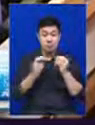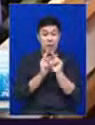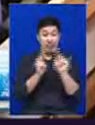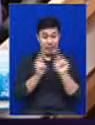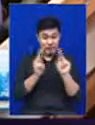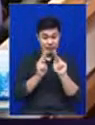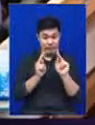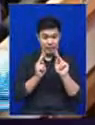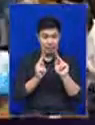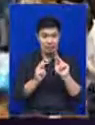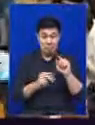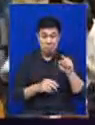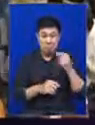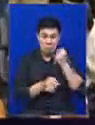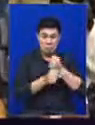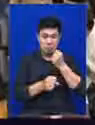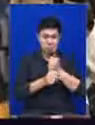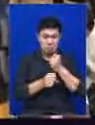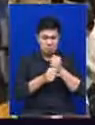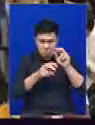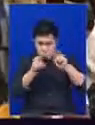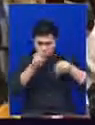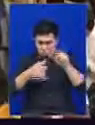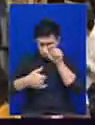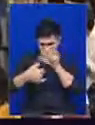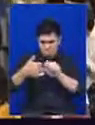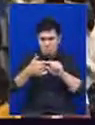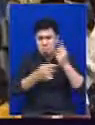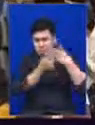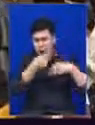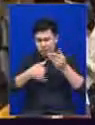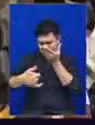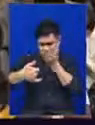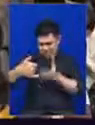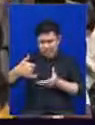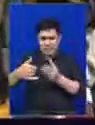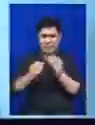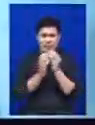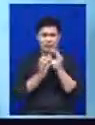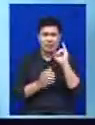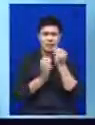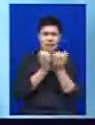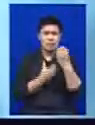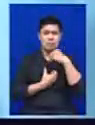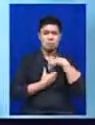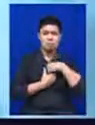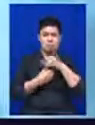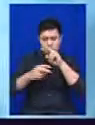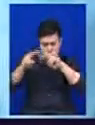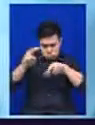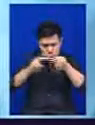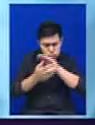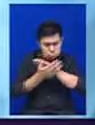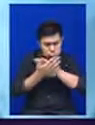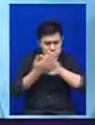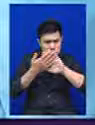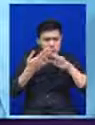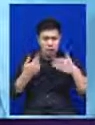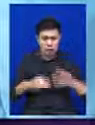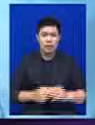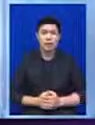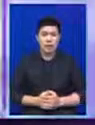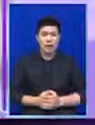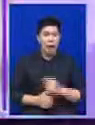าธิการสามัญที่ทำหน้าที่ตรวจสอบประวัติความประพฤติและพฤติกรรมทางจริยธรรมพิจารณาเสร็จแล้วส